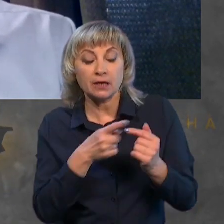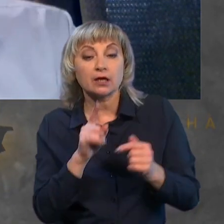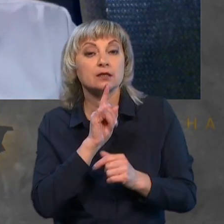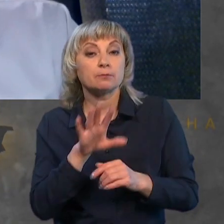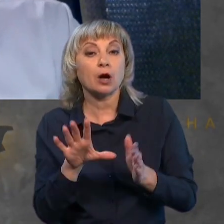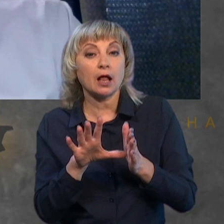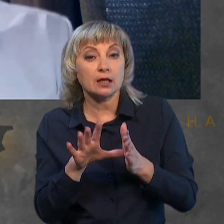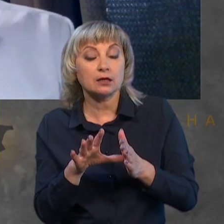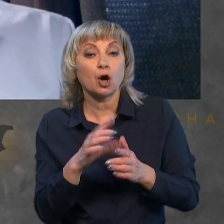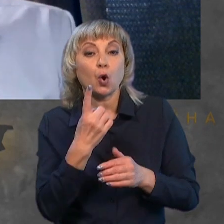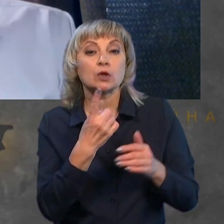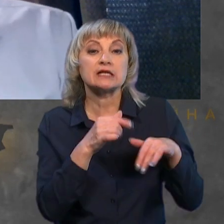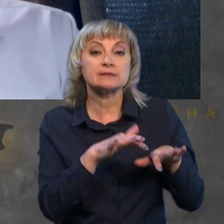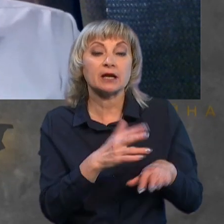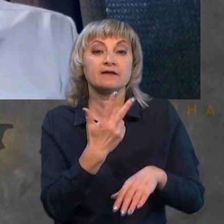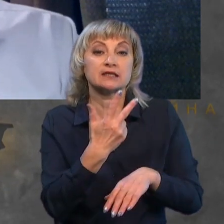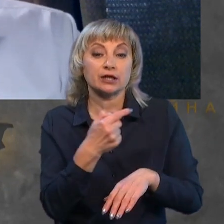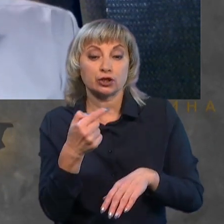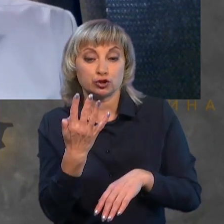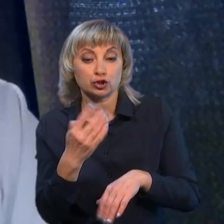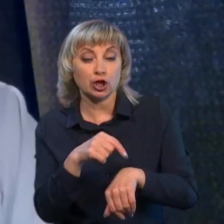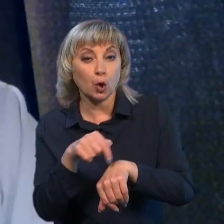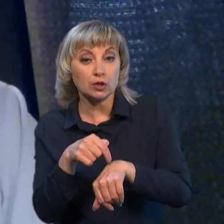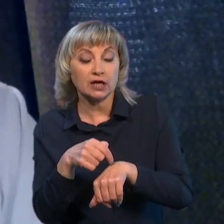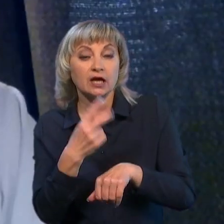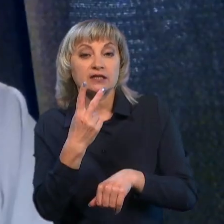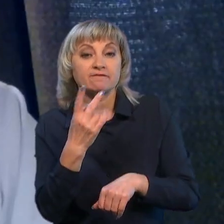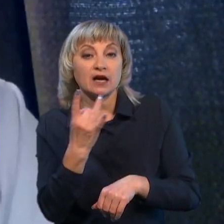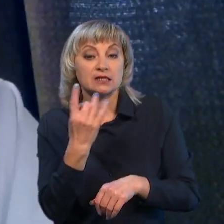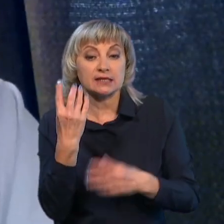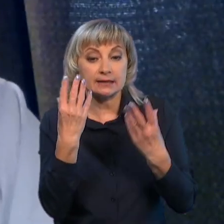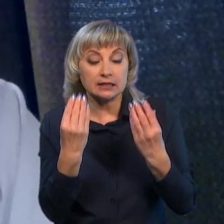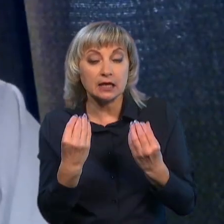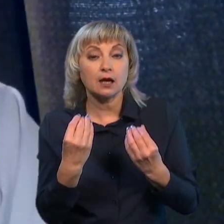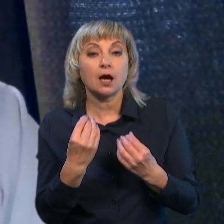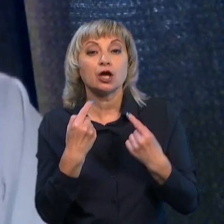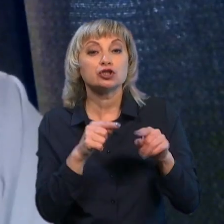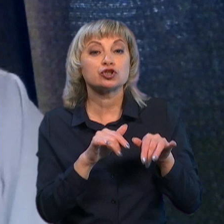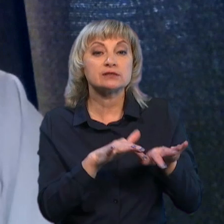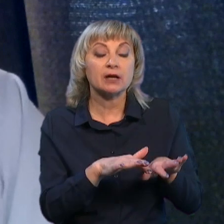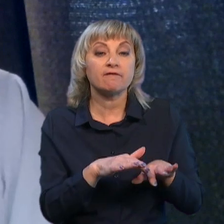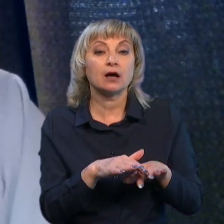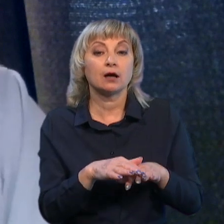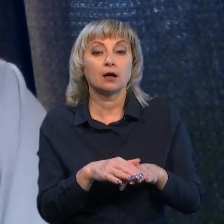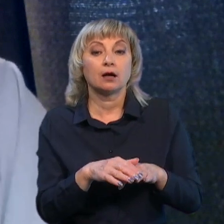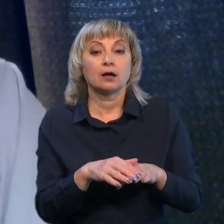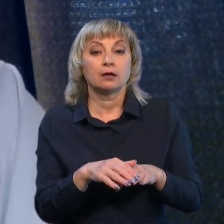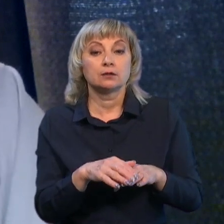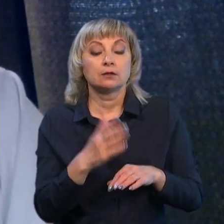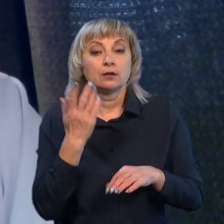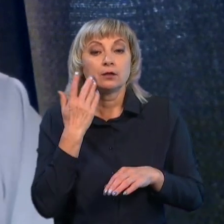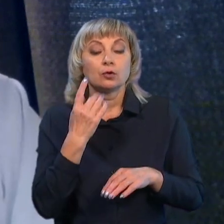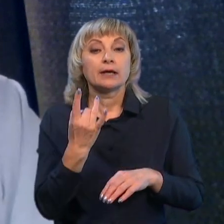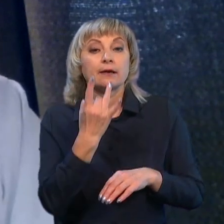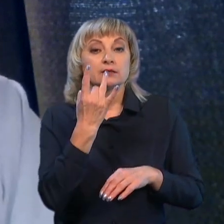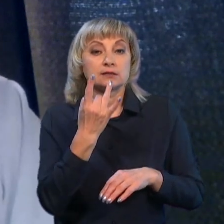електроенергії. Одна справа там 3-4 години, там навіть там 2 рази на день, да, наприклад. Інша справа, коли, одна справа, коли там раз,